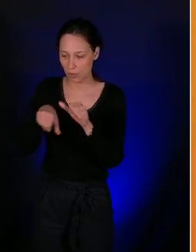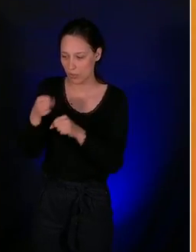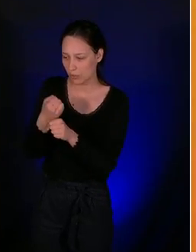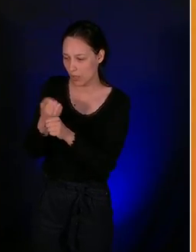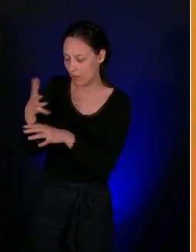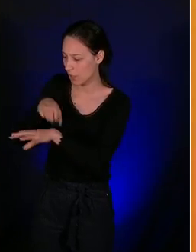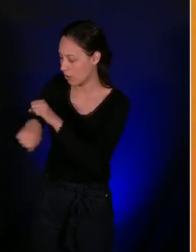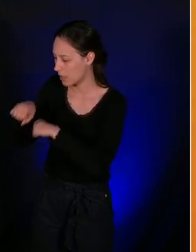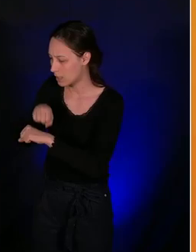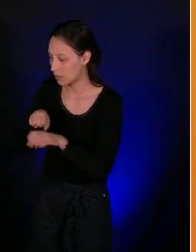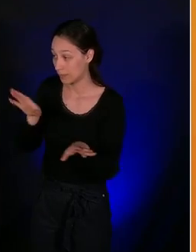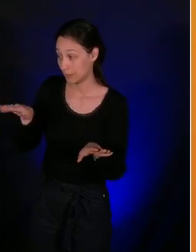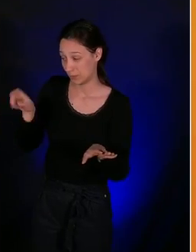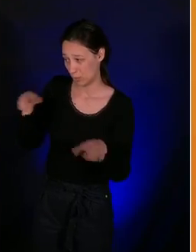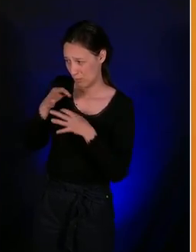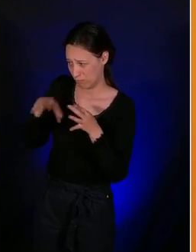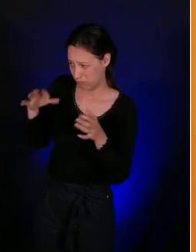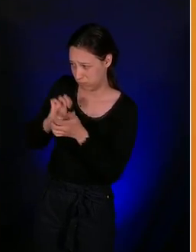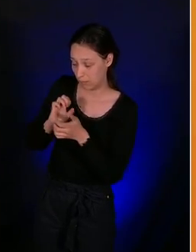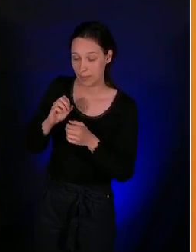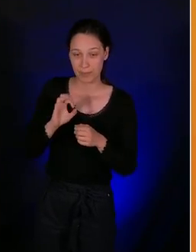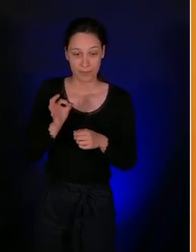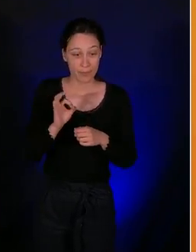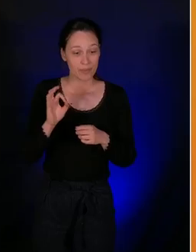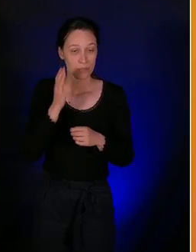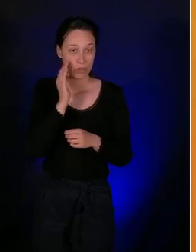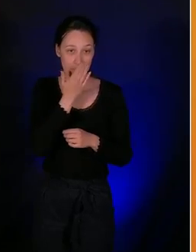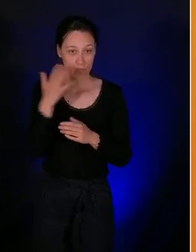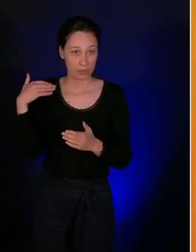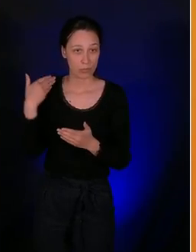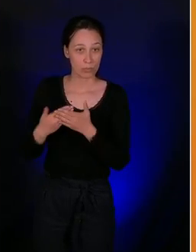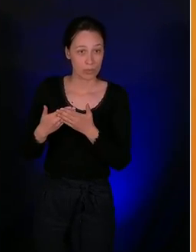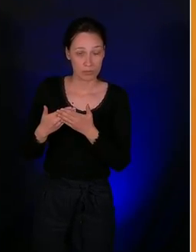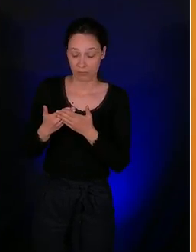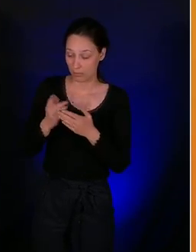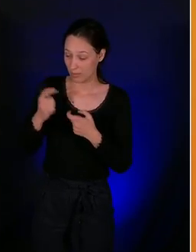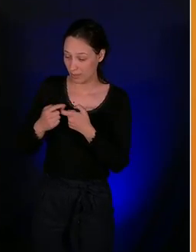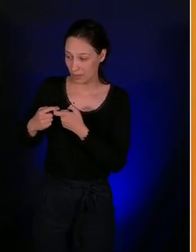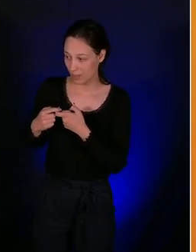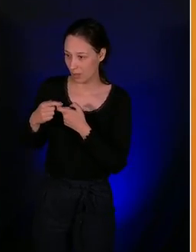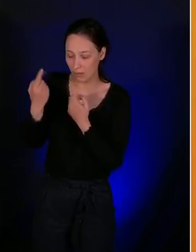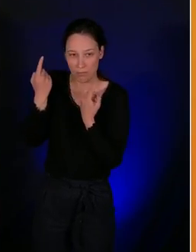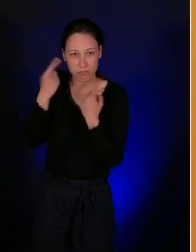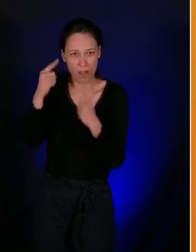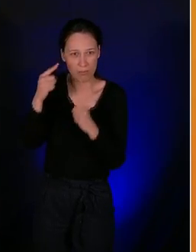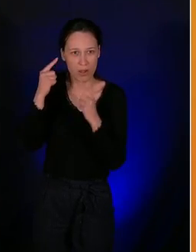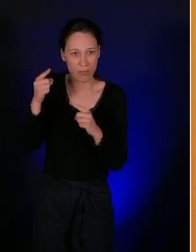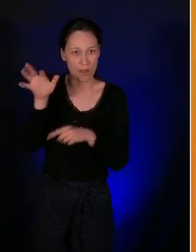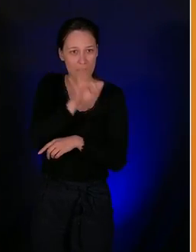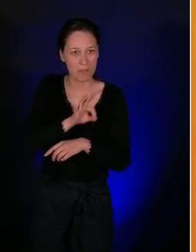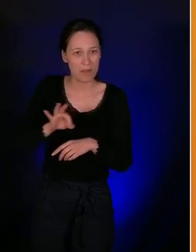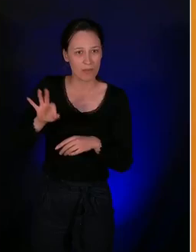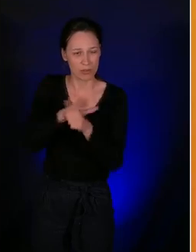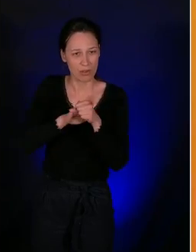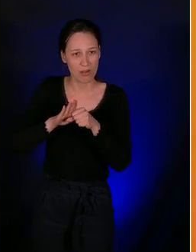les services publics. Depuis janvier, nos syndicats sont dans la lutte, partout dans le pays, dans les